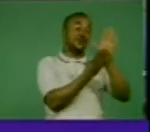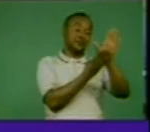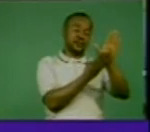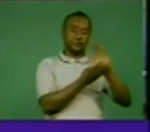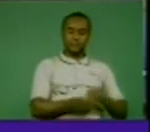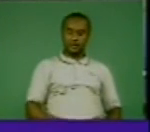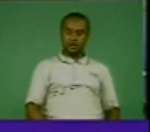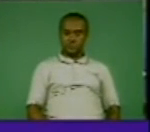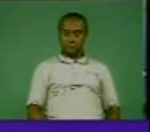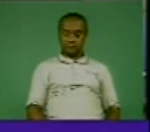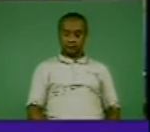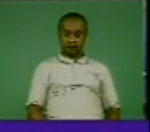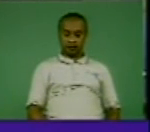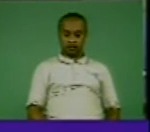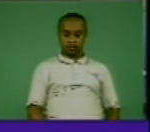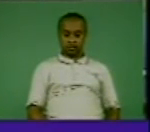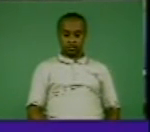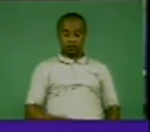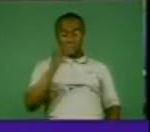Kura za hapana wazi ni kura 5.